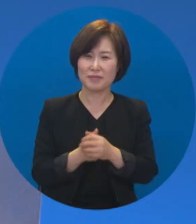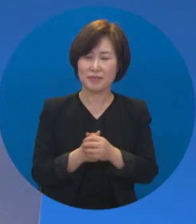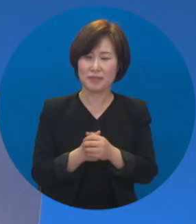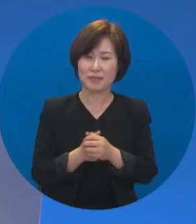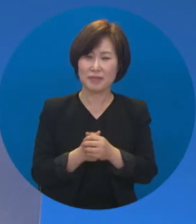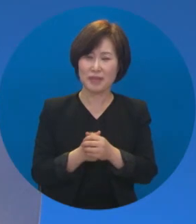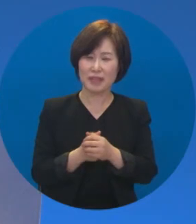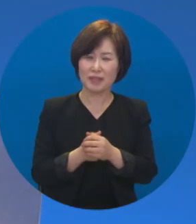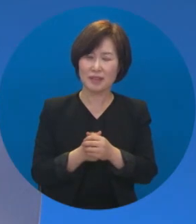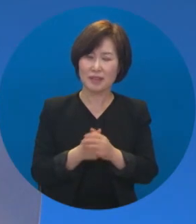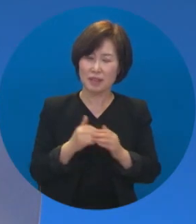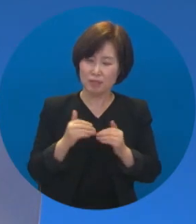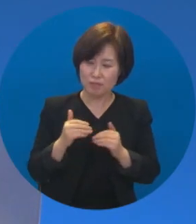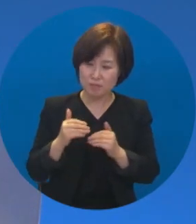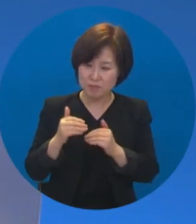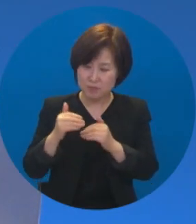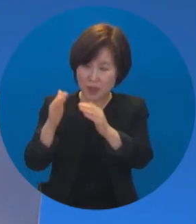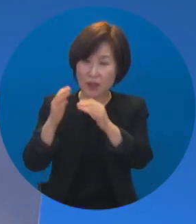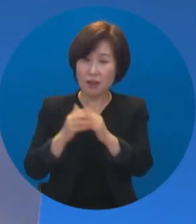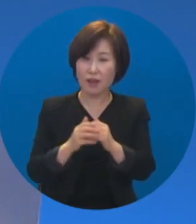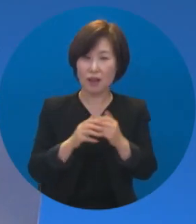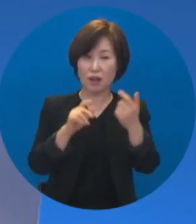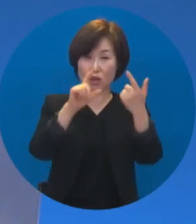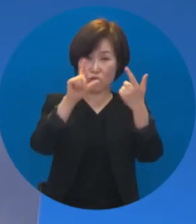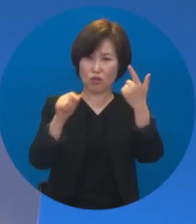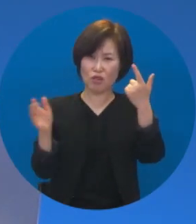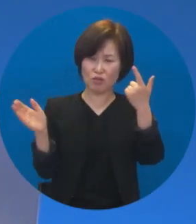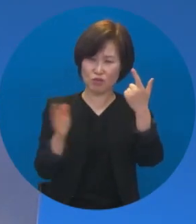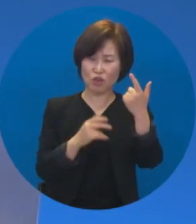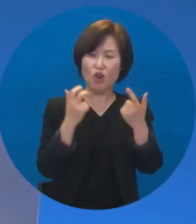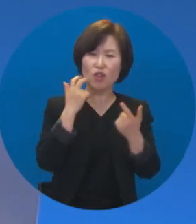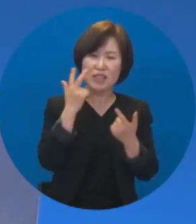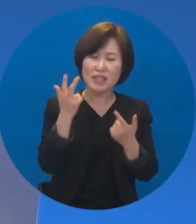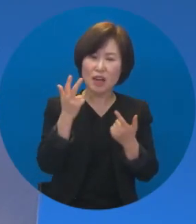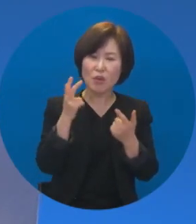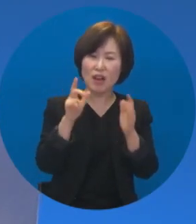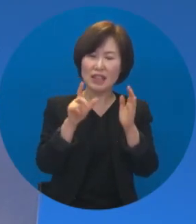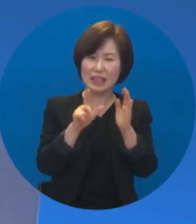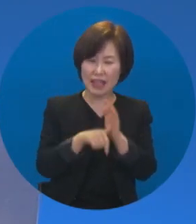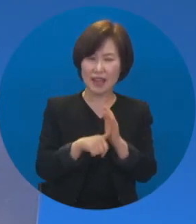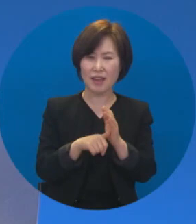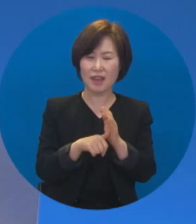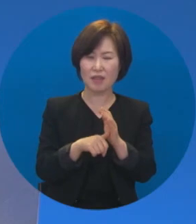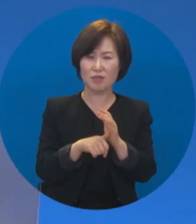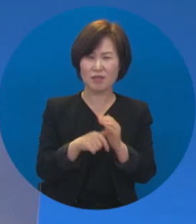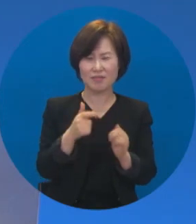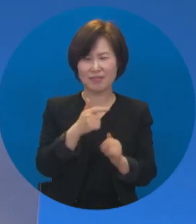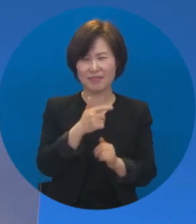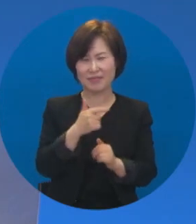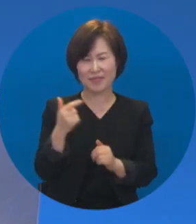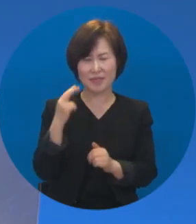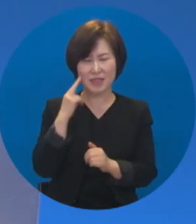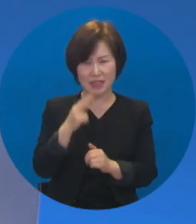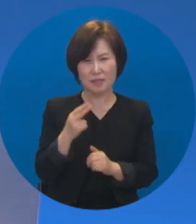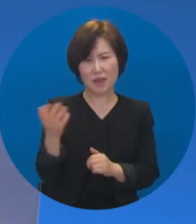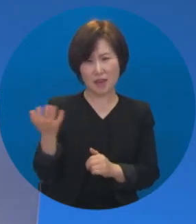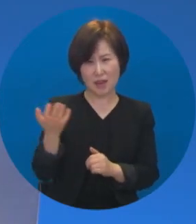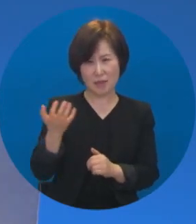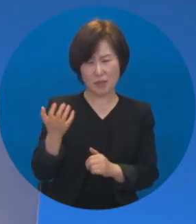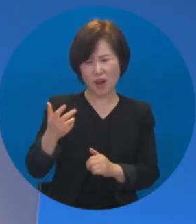그렇게 지내다가 6월부터, 7개월째 되던 6월부터 많이 아프기 시작했어요. 변을 보지